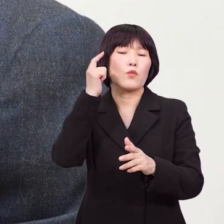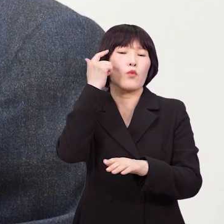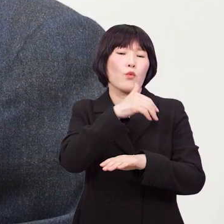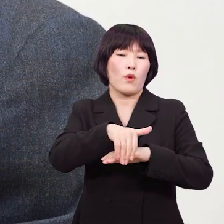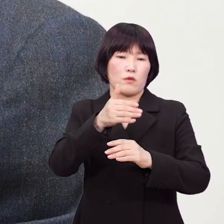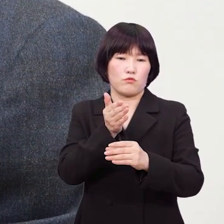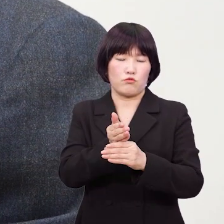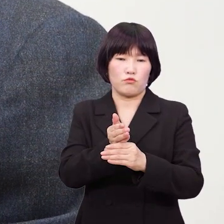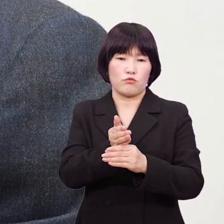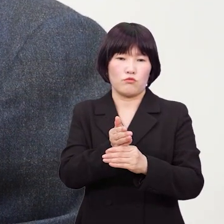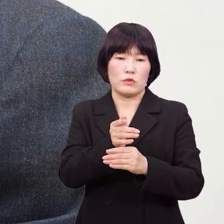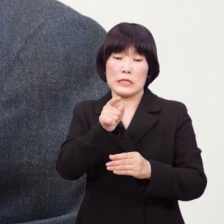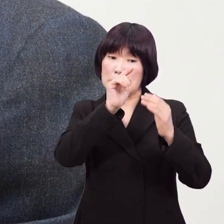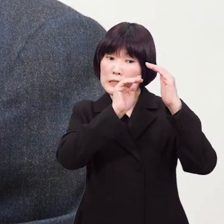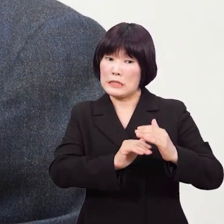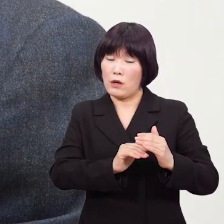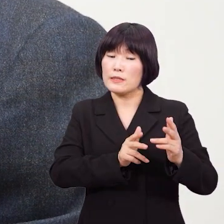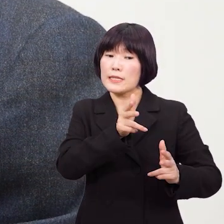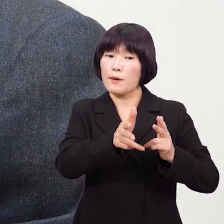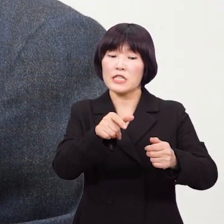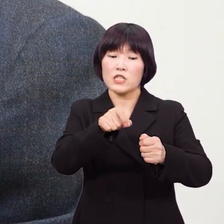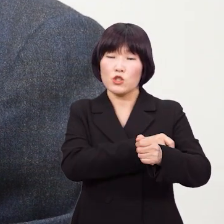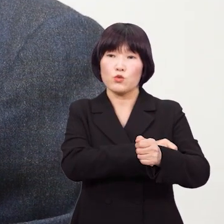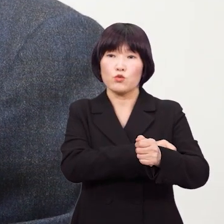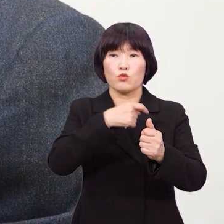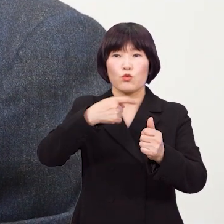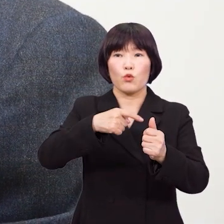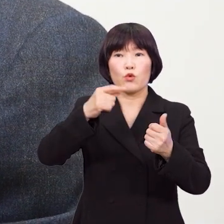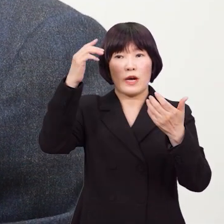사업들은 특수교육 대상 학생의 배움이